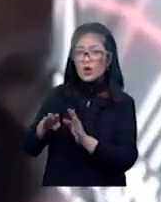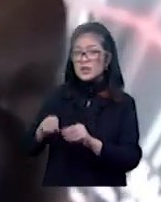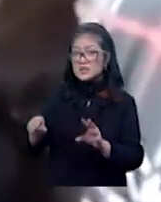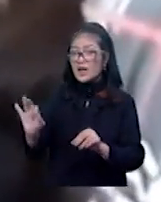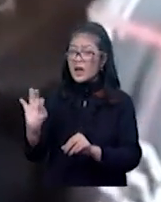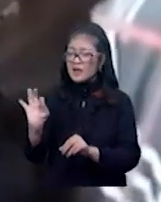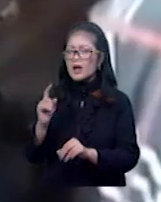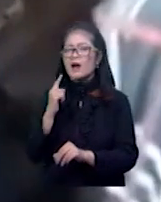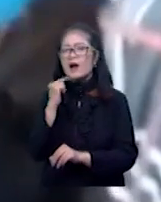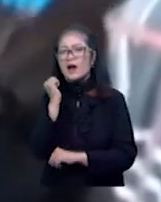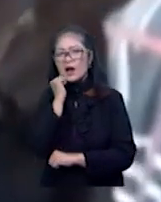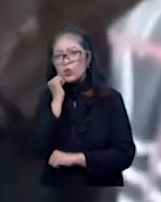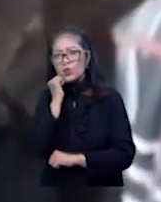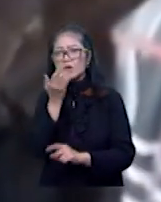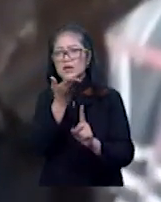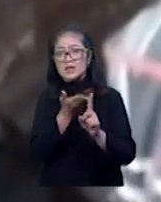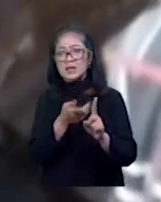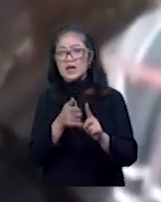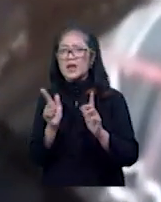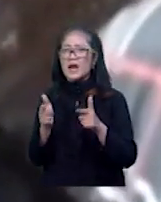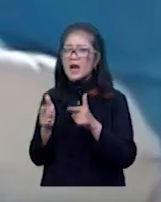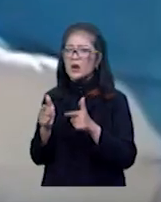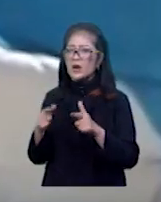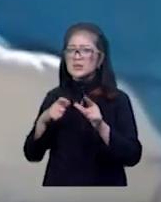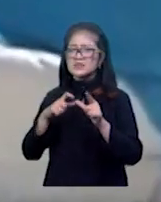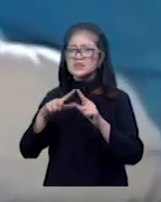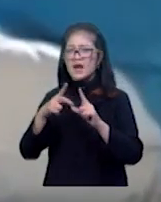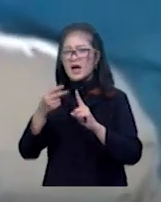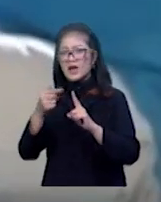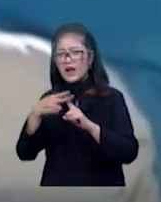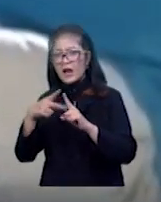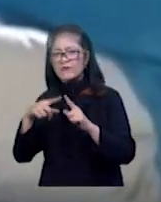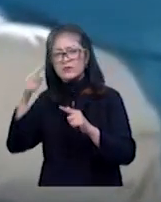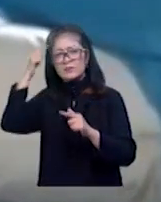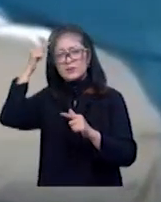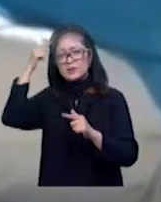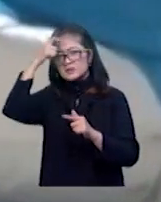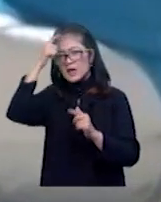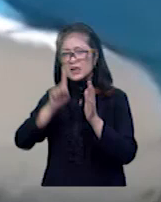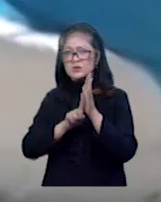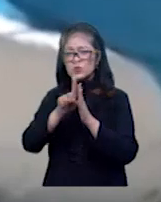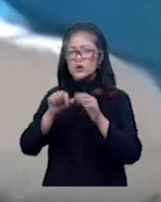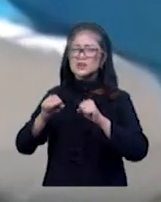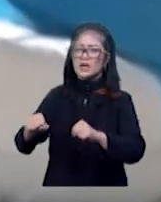Chandra divonis mengalami gangguan saraf dampak dari penyakit demam tinggi dan kejang-kejang saat masih